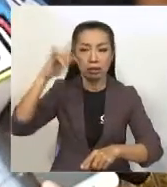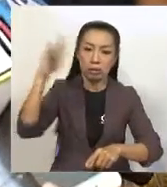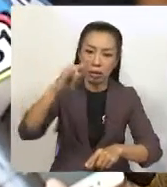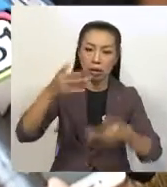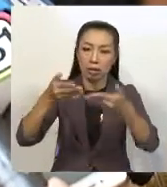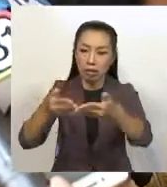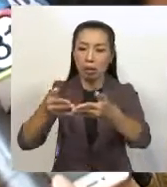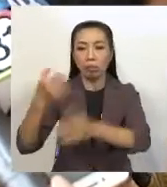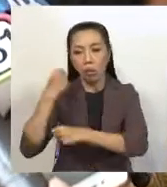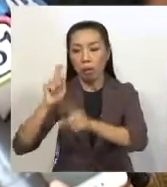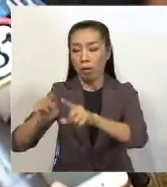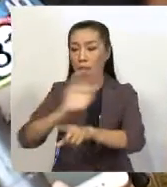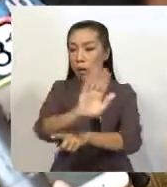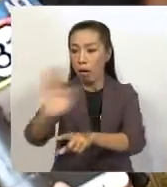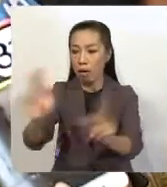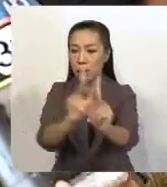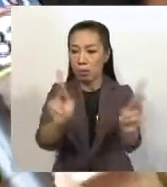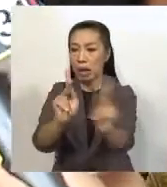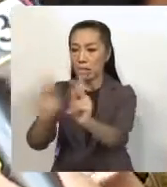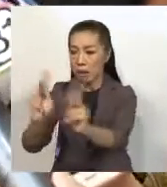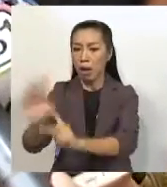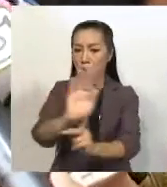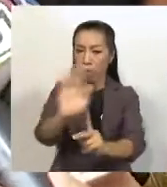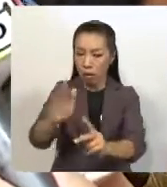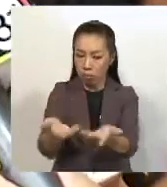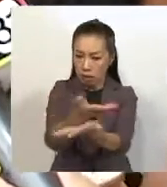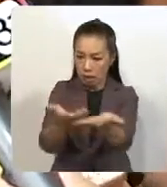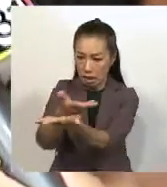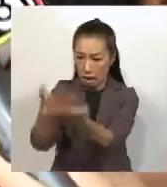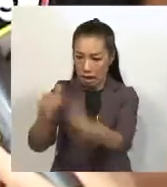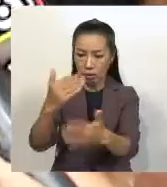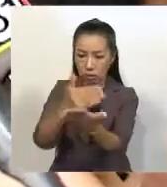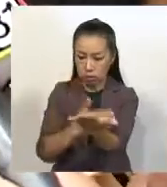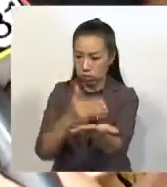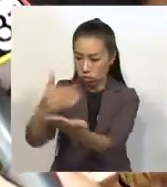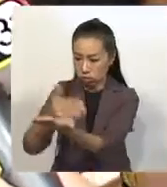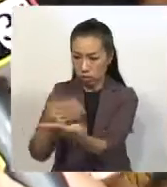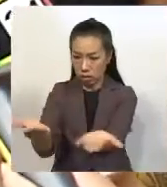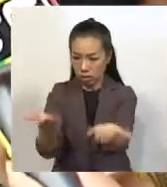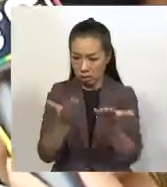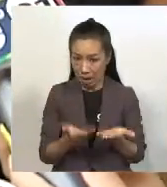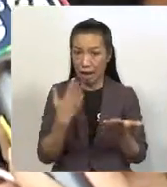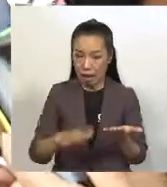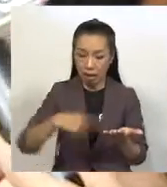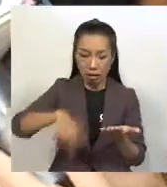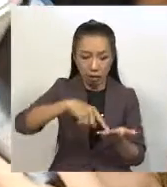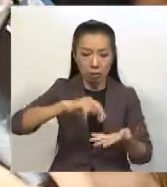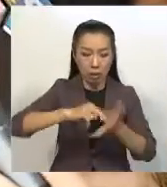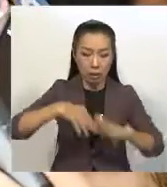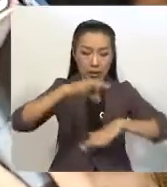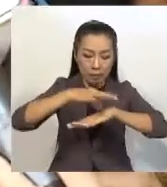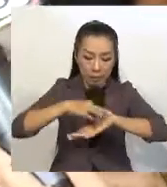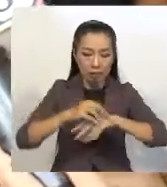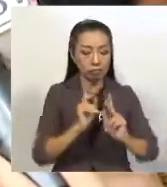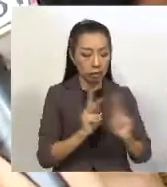ที่แต่ละหน่วยมีคณะกรรมการพิจารณาตามลำดับและคณะกรรมการได้เห็นชอบร่วมกันในทุกตำแหน่งไม่มีการป